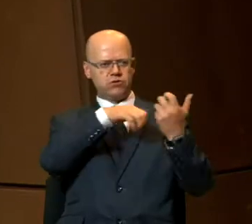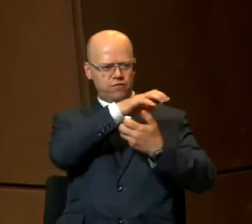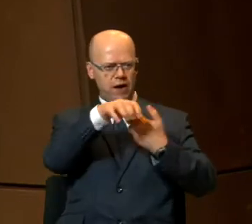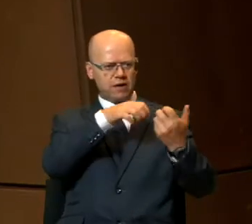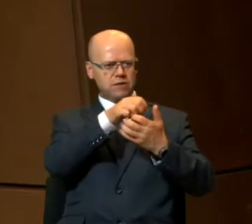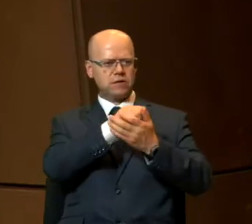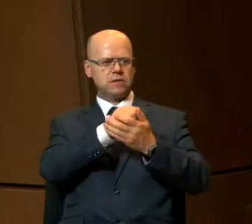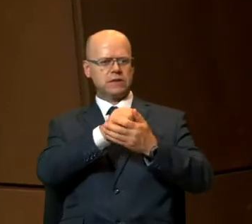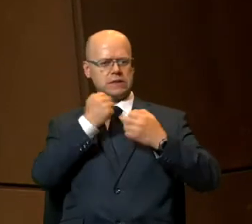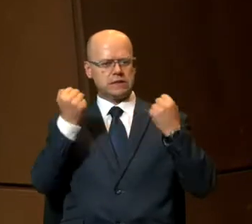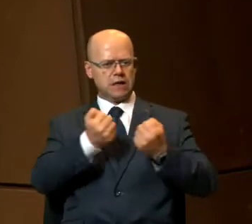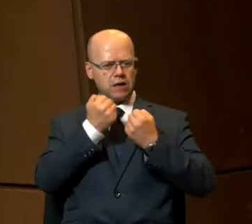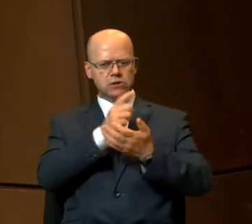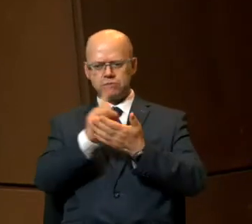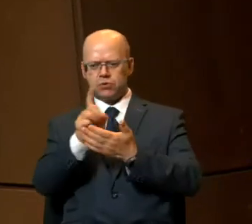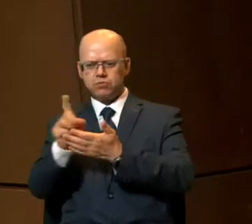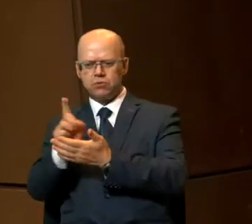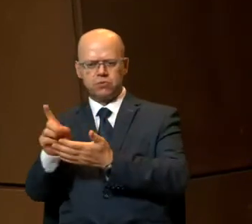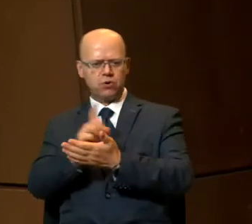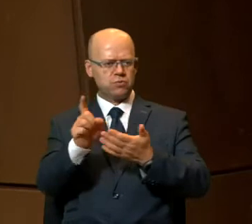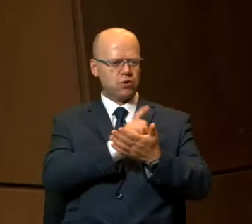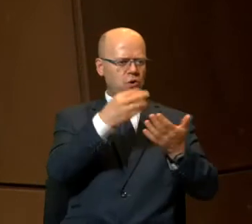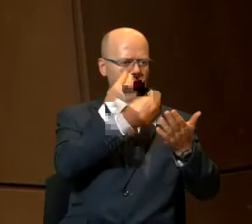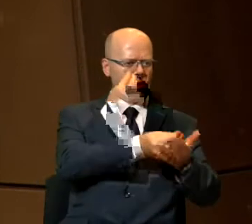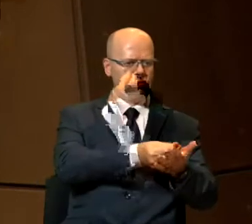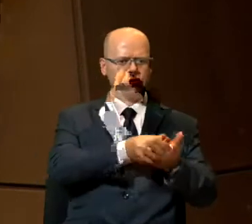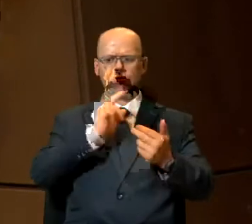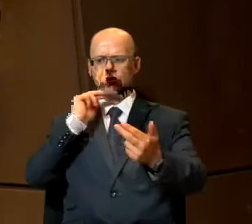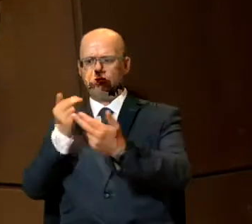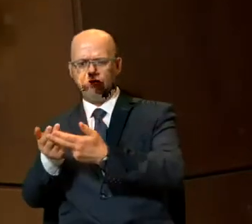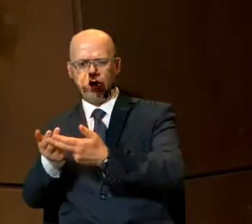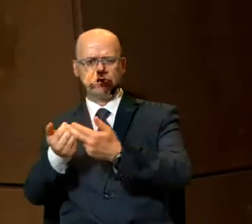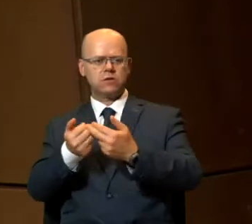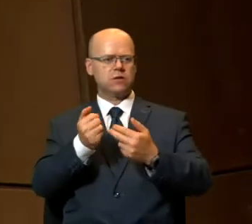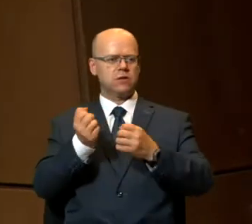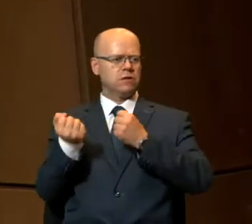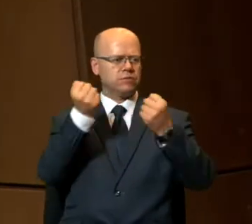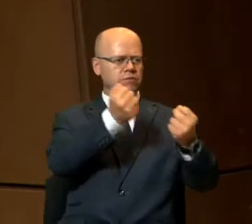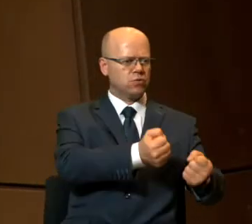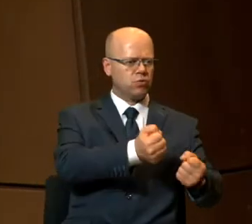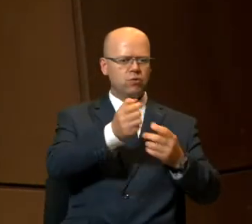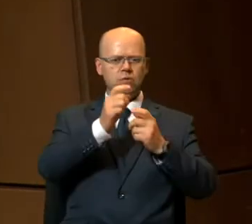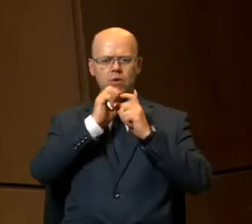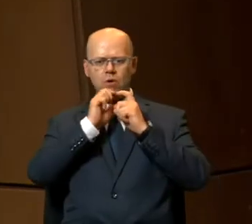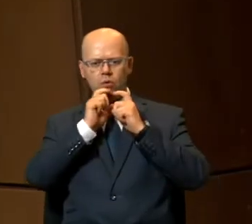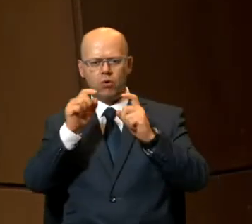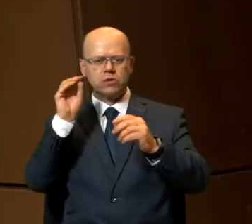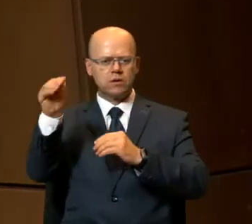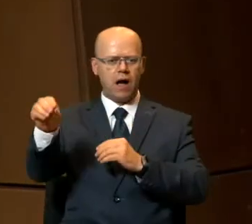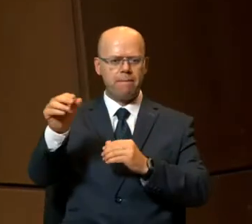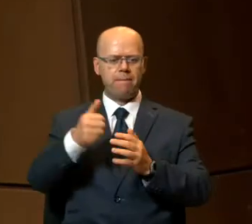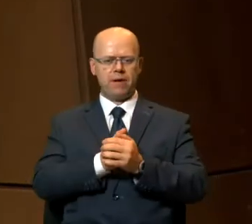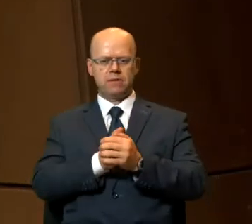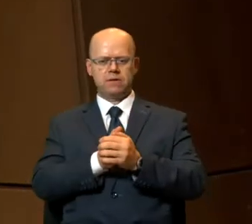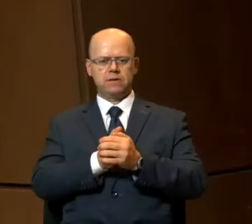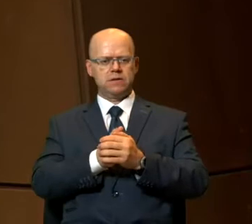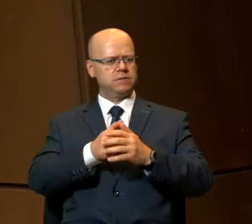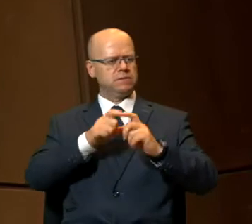się rzucamy, muszę kupić to, muszę odpowiedzieć na to, dostarczyć tamto, zgłosić się tu, a więc jest